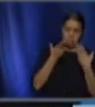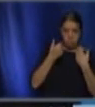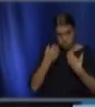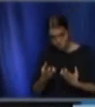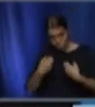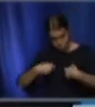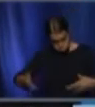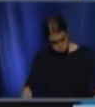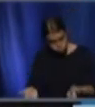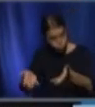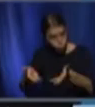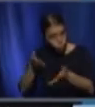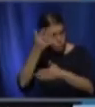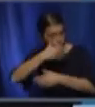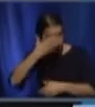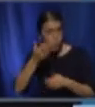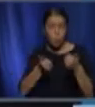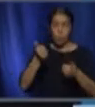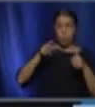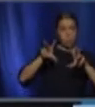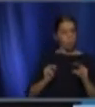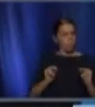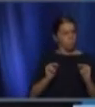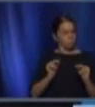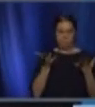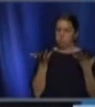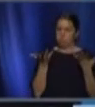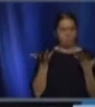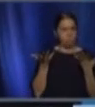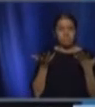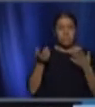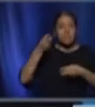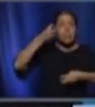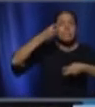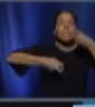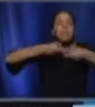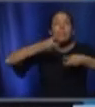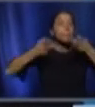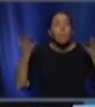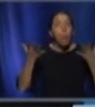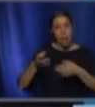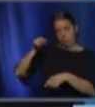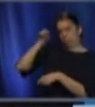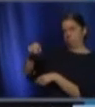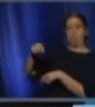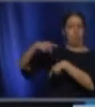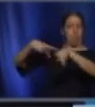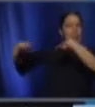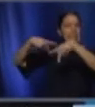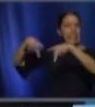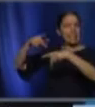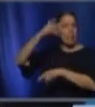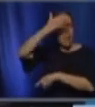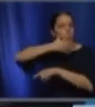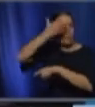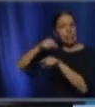personnes, particulièrement à l'intérieur, les fameux parties. Mais on pense qu'actuellement, même dans une zone rouge, si les gens